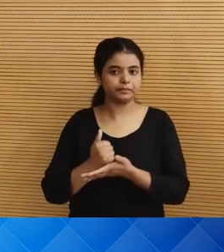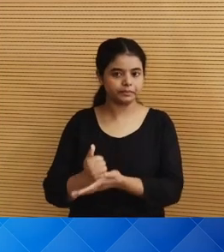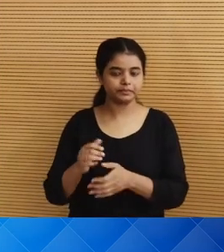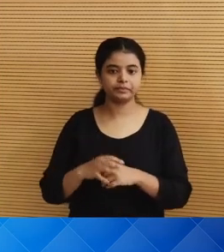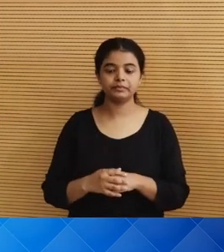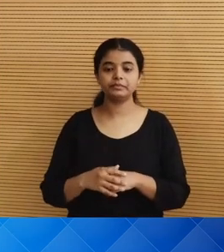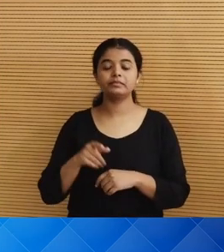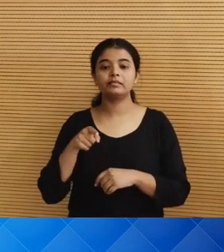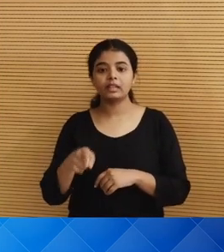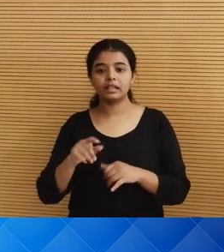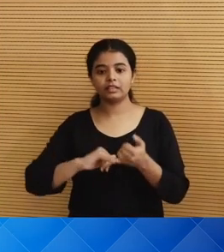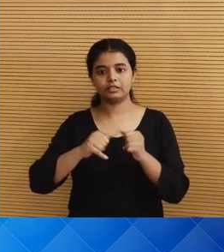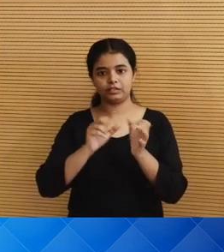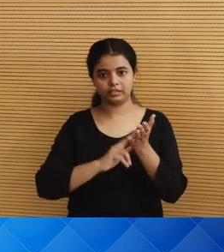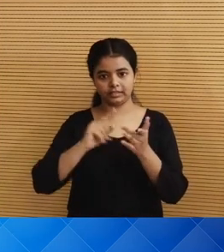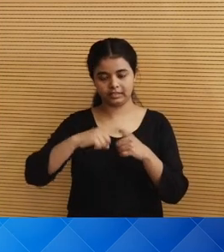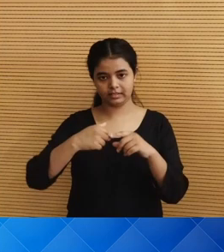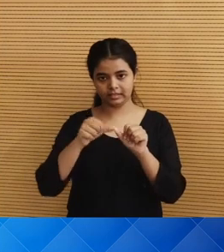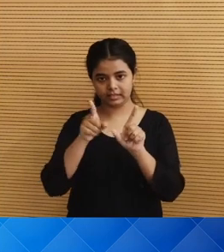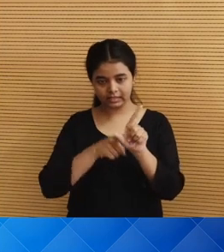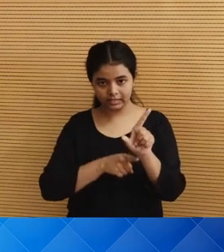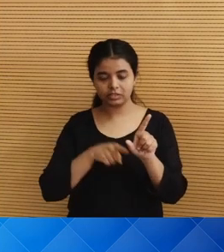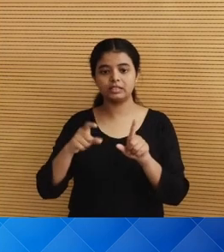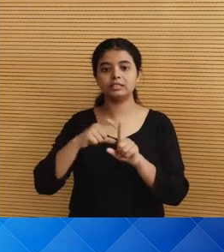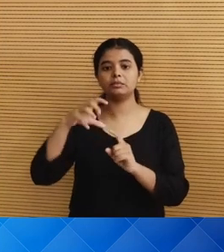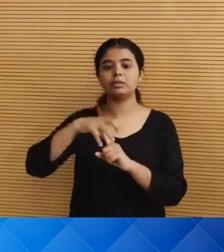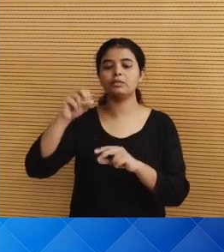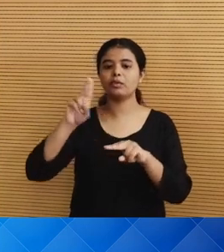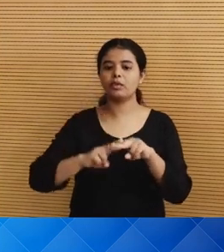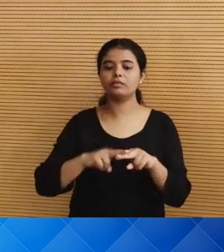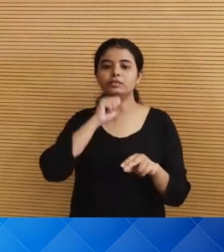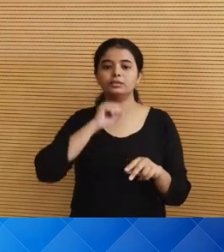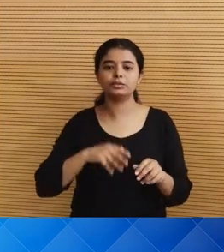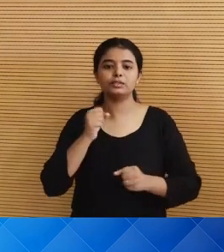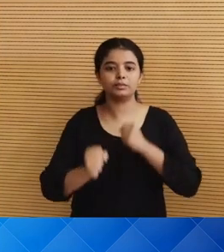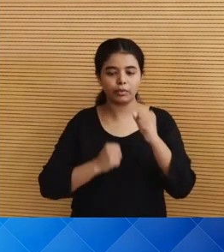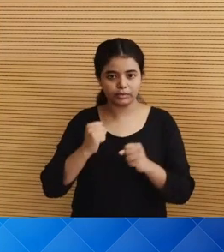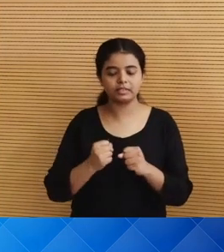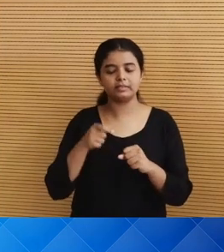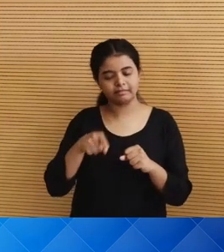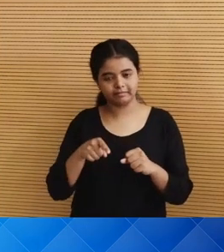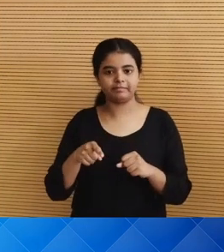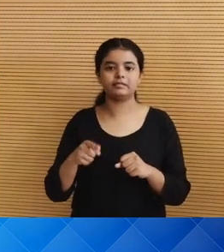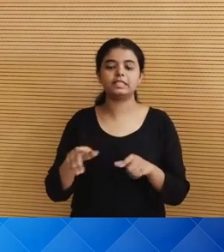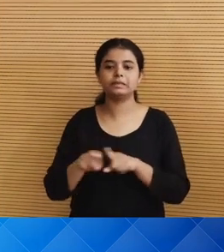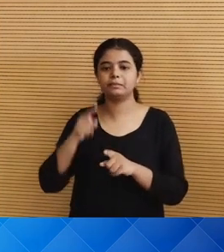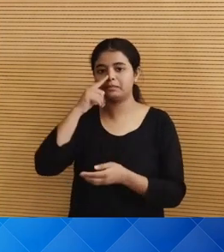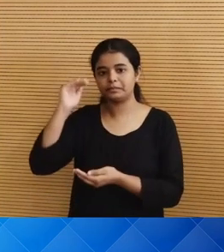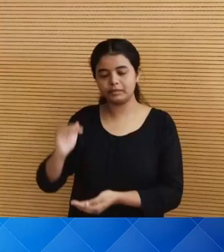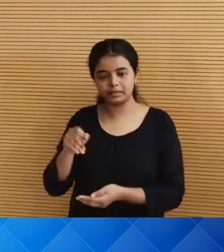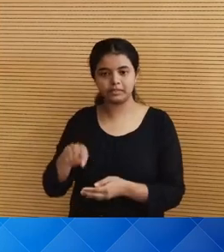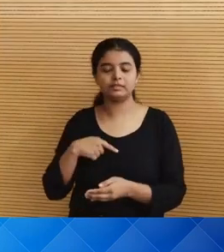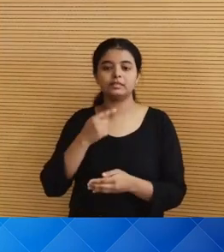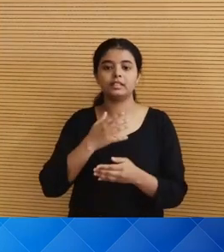सेक्रेटरी डिपार्टमेंट ऑफ यूथ अफेयर्स, मिनिस्ट्री ऑफ यूथ अफेयर्स एंड स्पोर्ट्स, गवर्नमेंट ऑफ इंडिया, आपको पौधा भेंट कर सम्मानित किया जा रहा